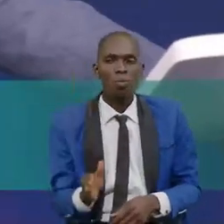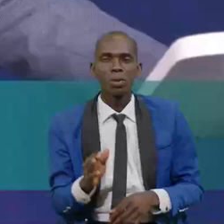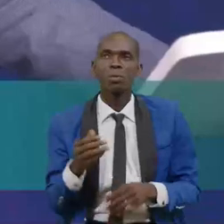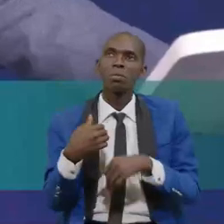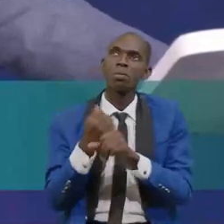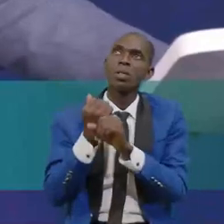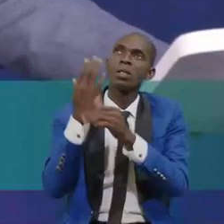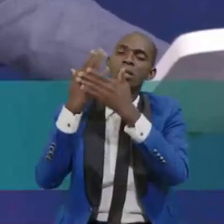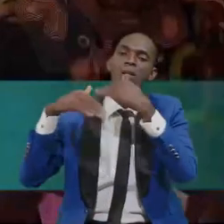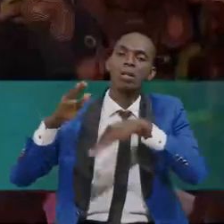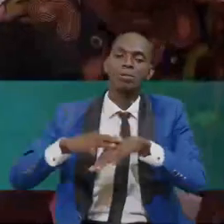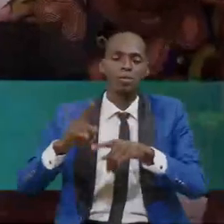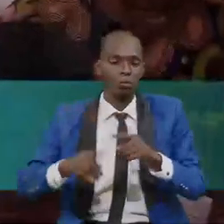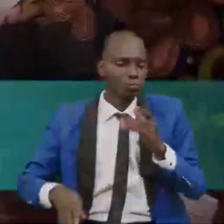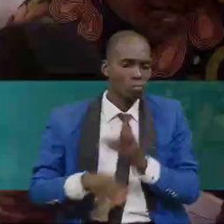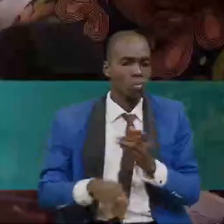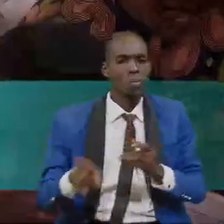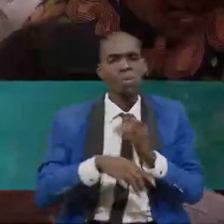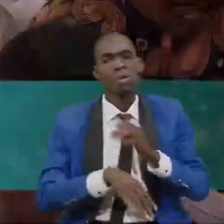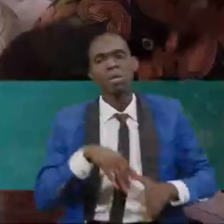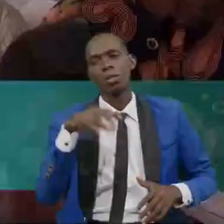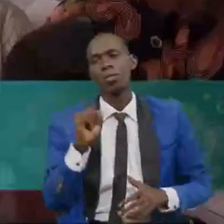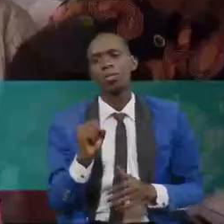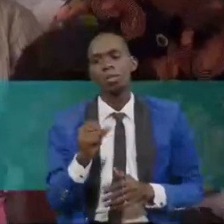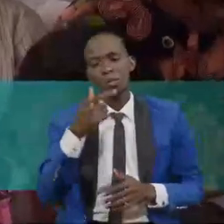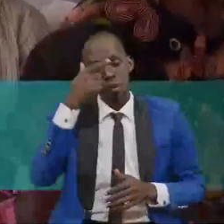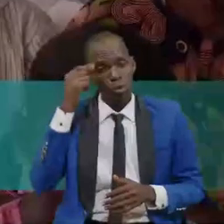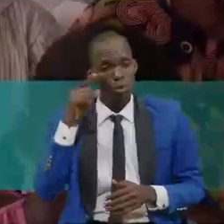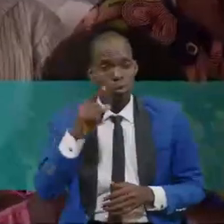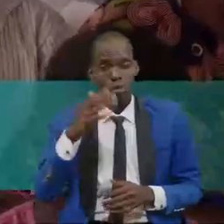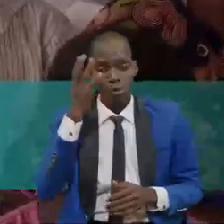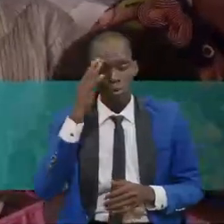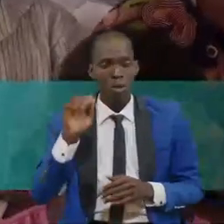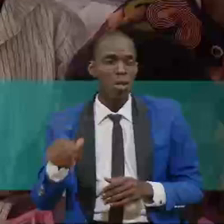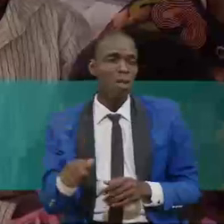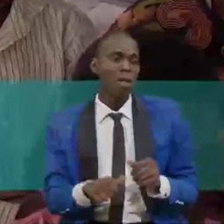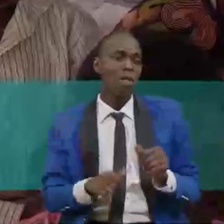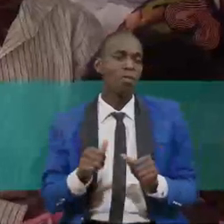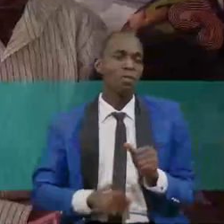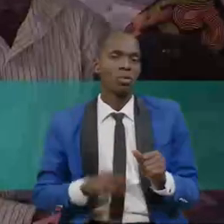va autoriser le ciel à vous renvoyer. Parce que vous savez, quiconque